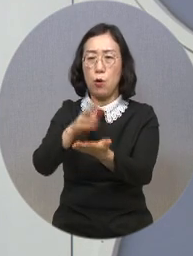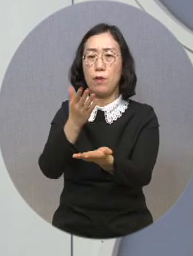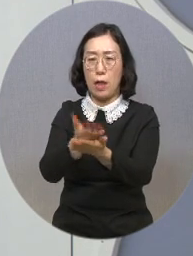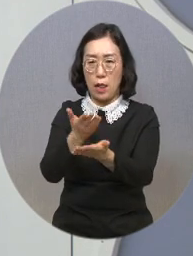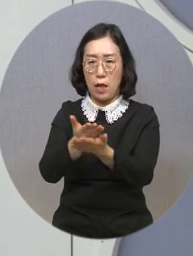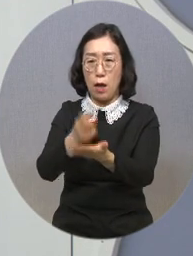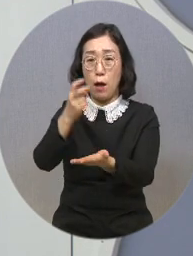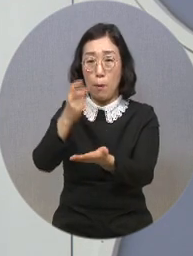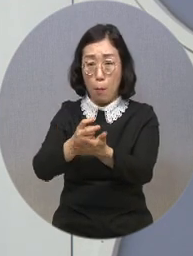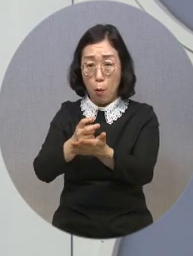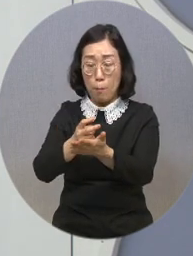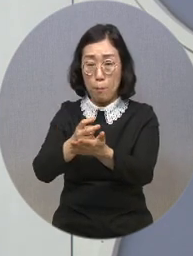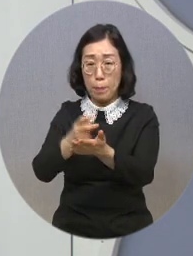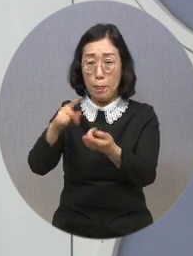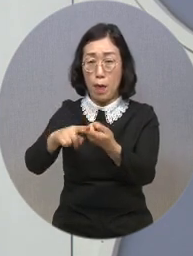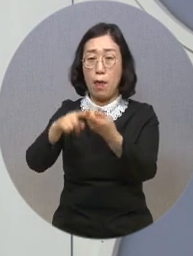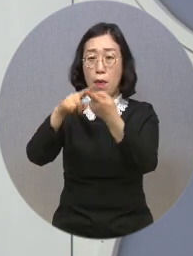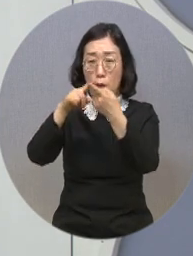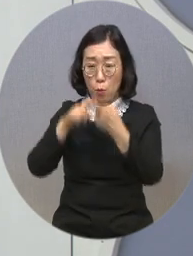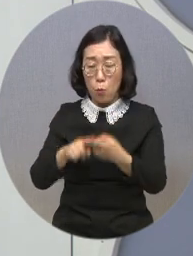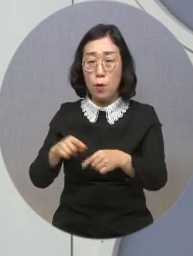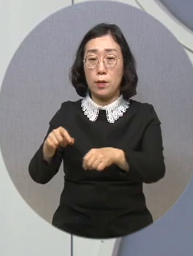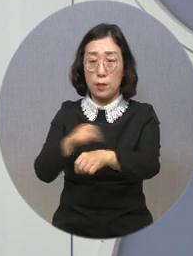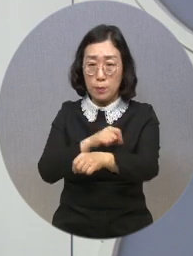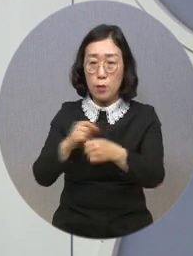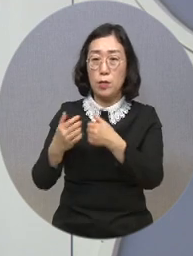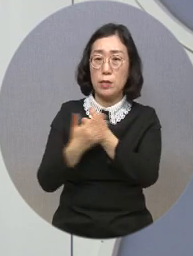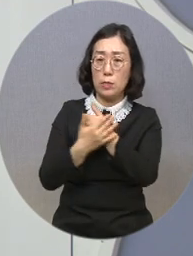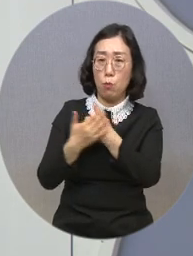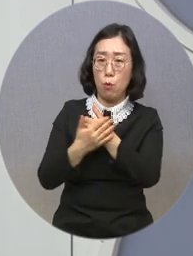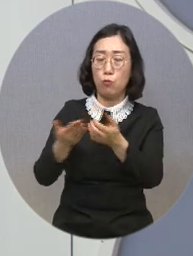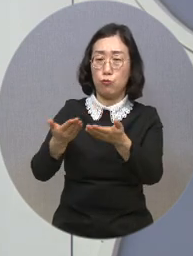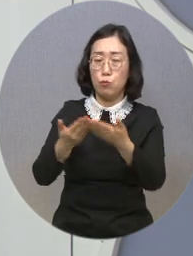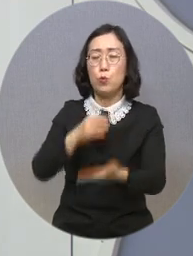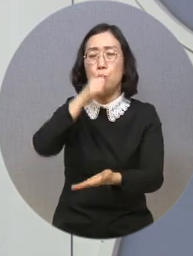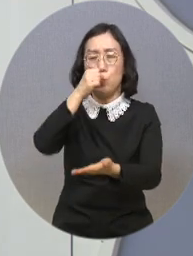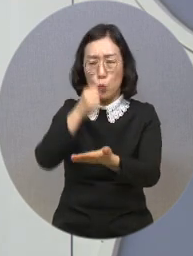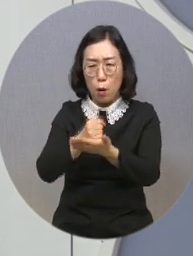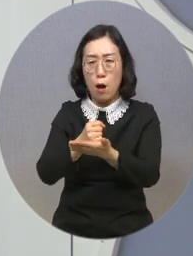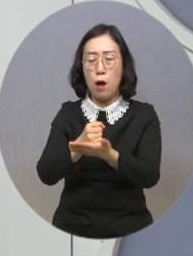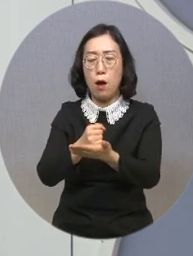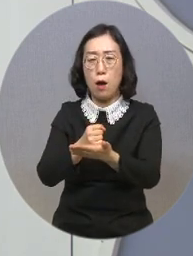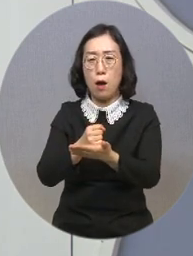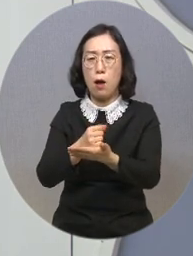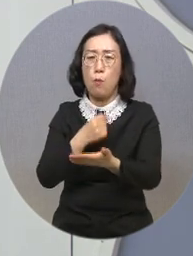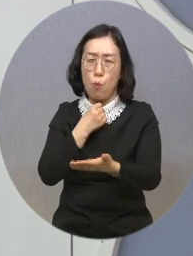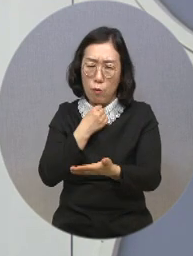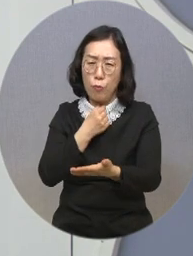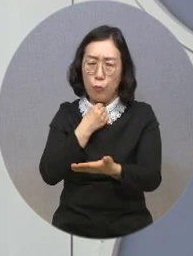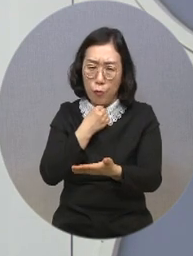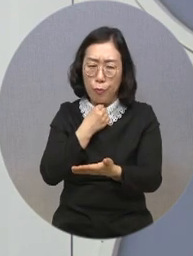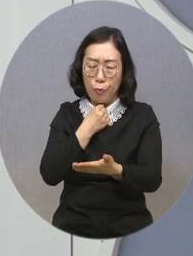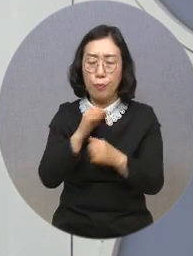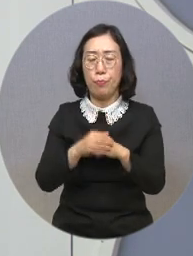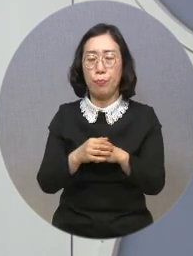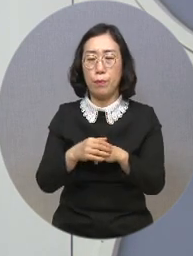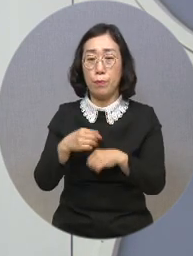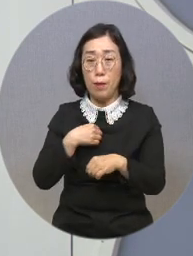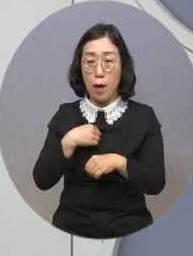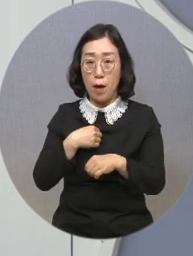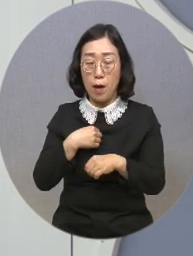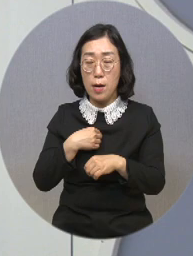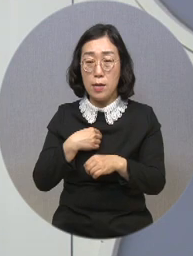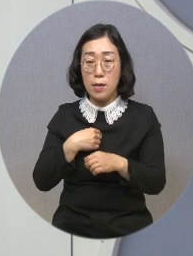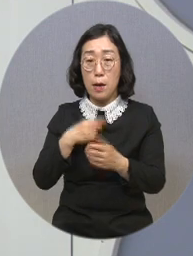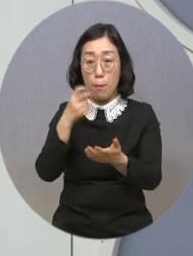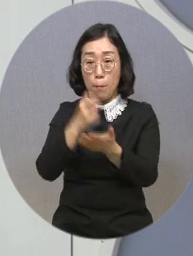근거해서 좀 더 특별히 지원할 수 있도록 해달라. 아주 그 수건 사업이에요. 그래서 제가 복지위원장 하면서 발의를